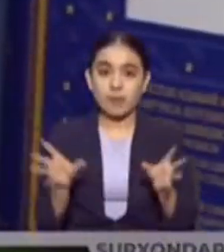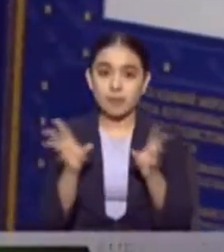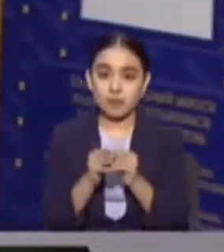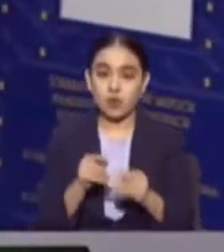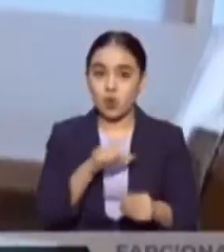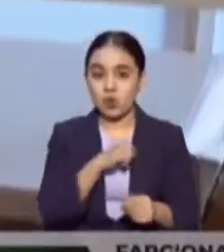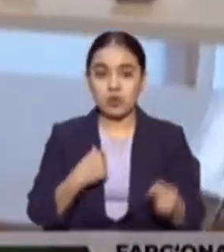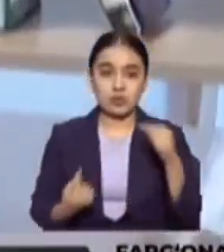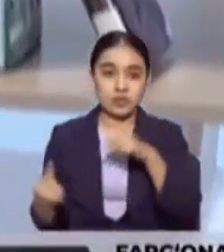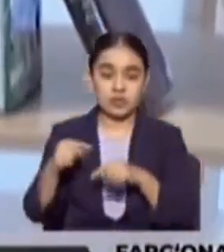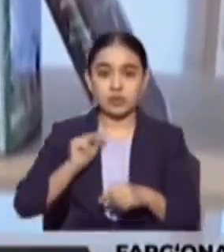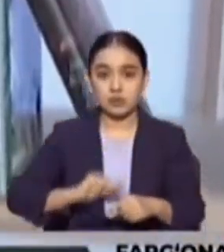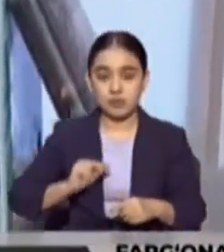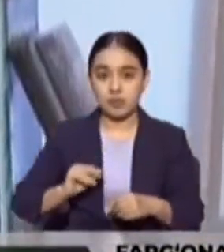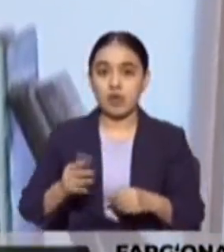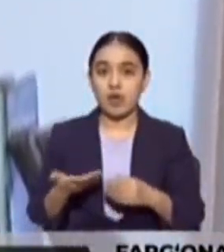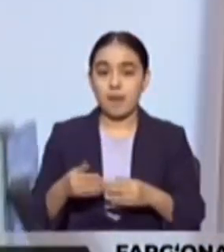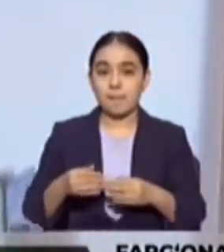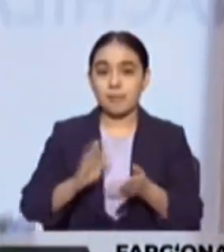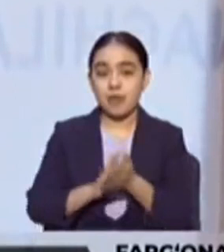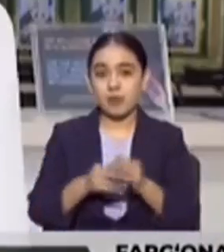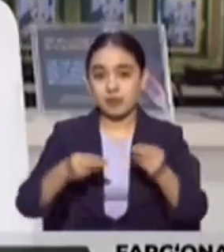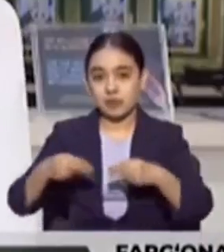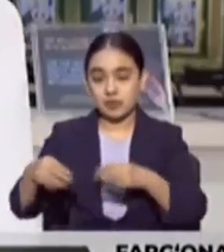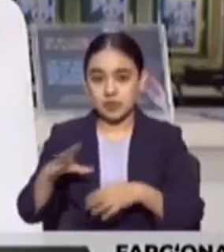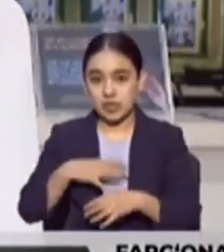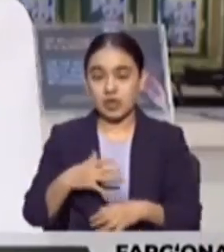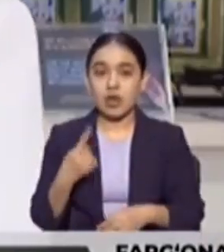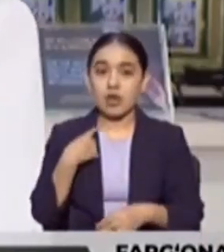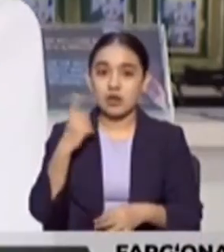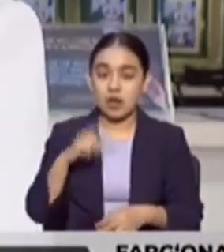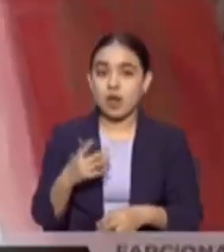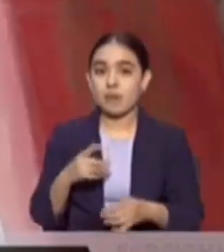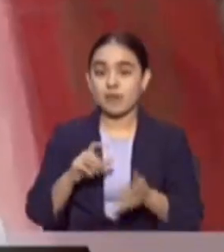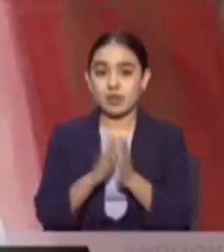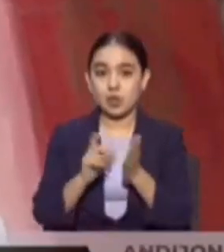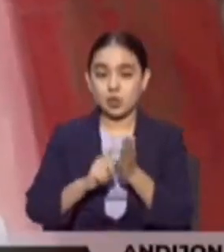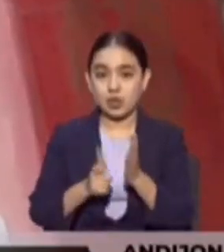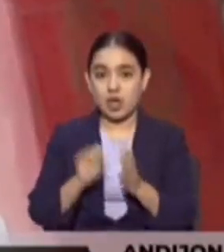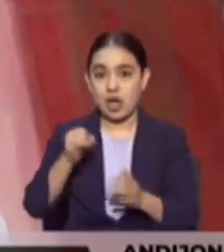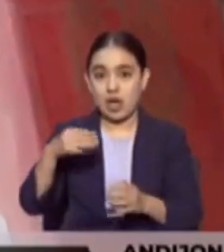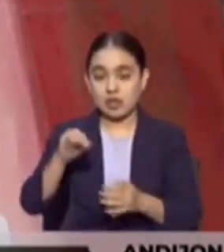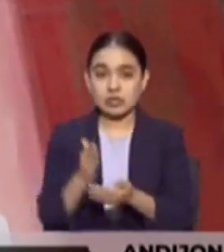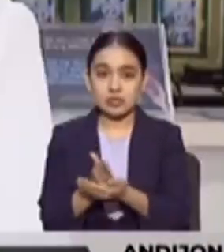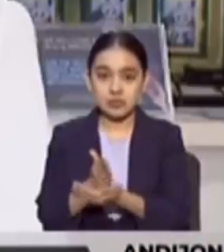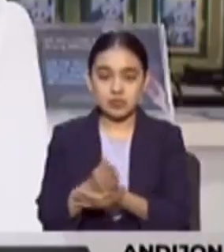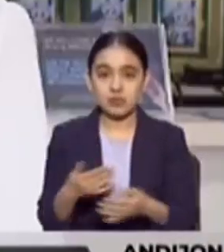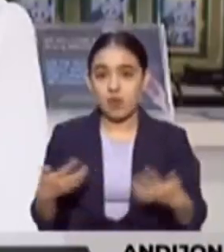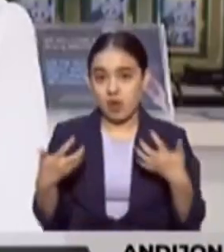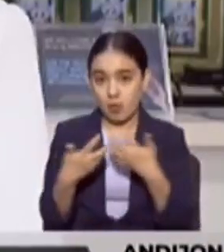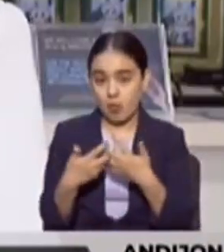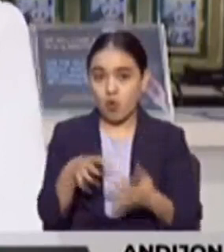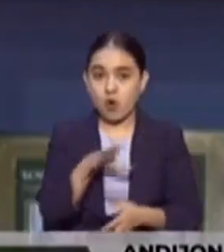birgalikda o'zaro hamkorlik memorandumini imzoladik. Raqamli asrda kutubxonachilar ham IT sohasi bilan chambarchas